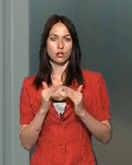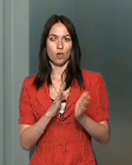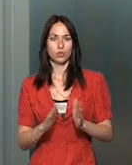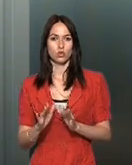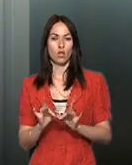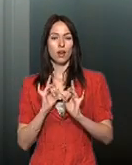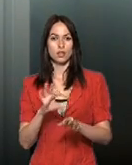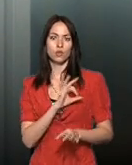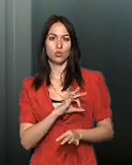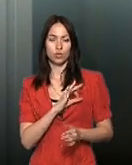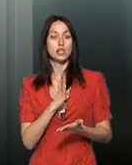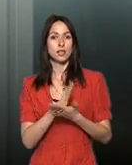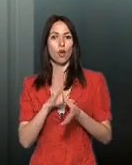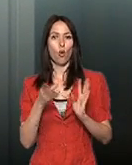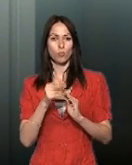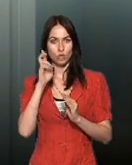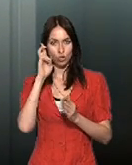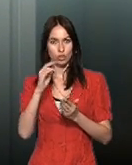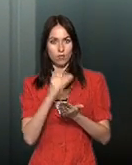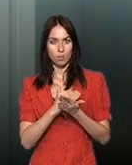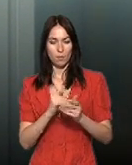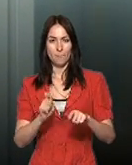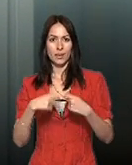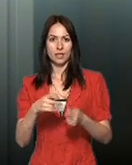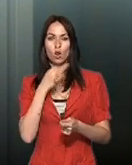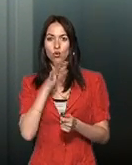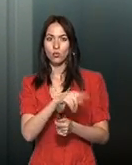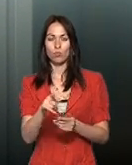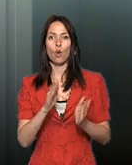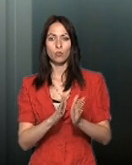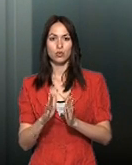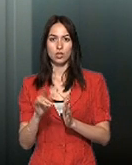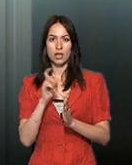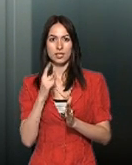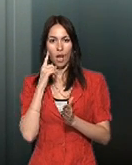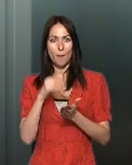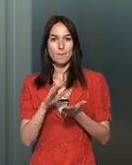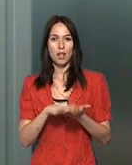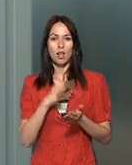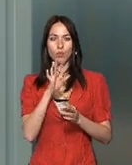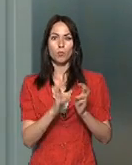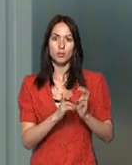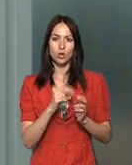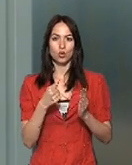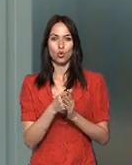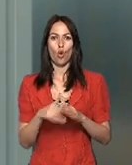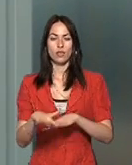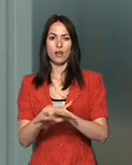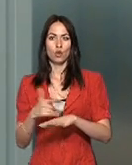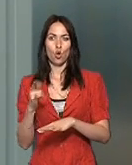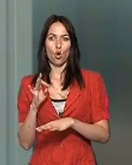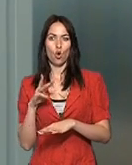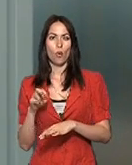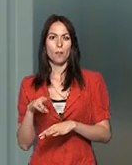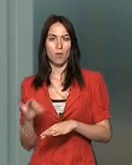Існує загальнодержавна програма передачі усіх гуртожитків з балансу всіх підприємств до територіальної громади, задля того, щоб